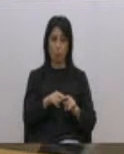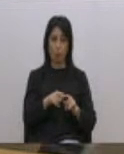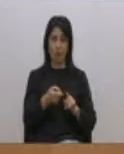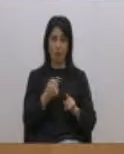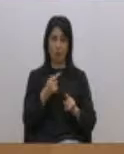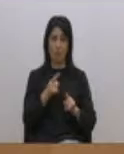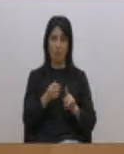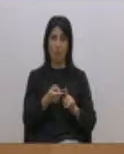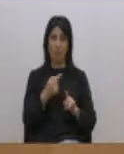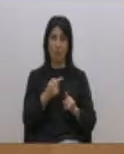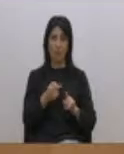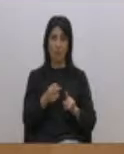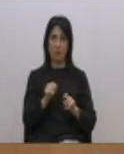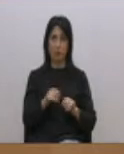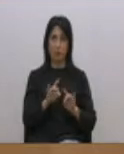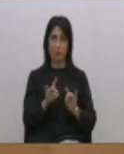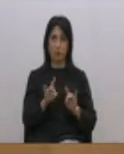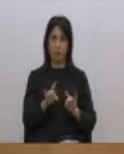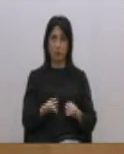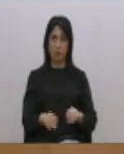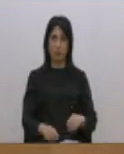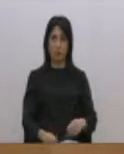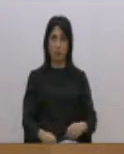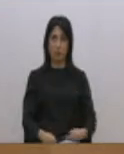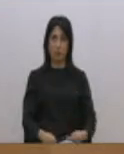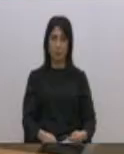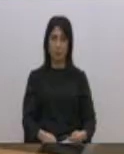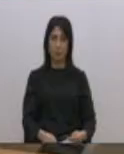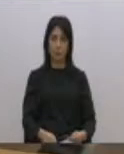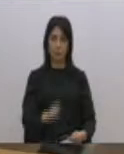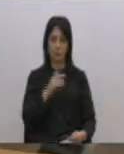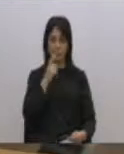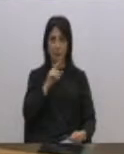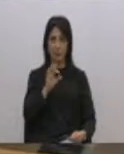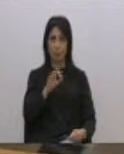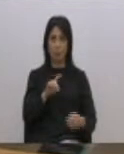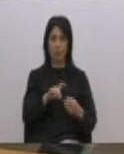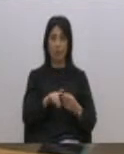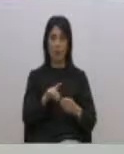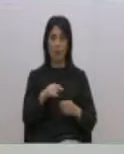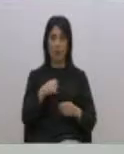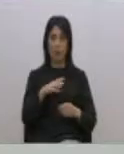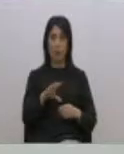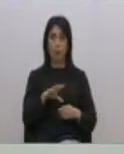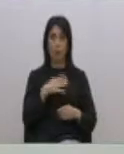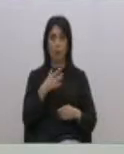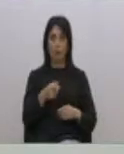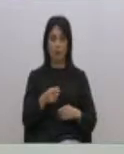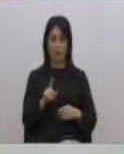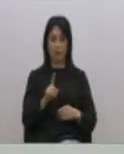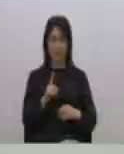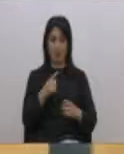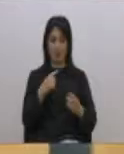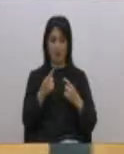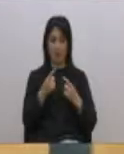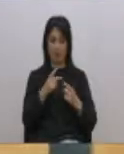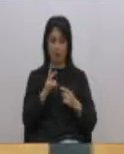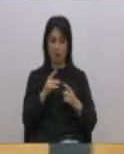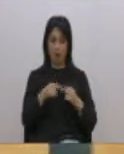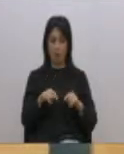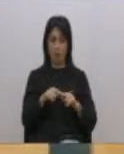რატომ ვიღებთ ამ ბიუროს თუ შეიძლება რომ დიახ, ქალაქო თამარა, ამასთან დაკავშირებით ჩვენ გვქონდა გარკვეული საუბარი